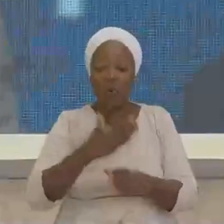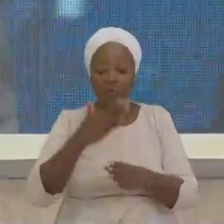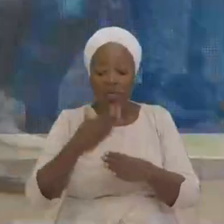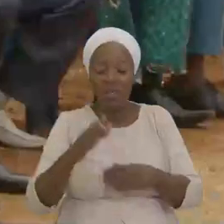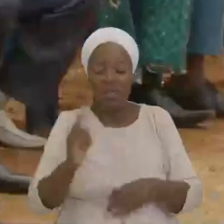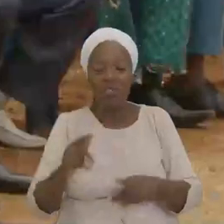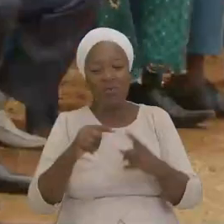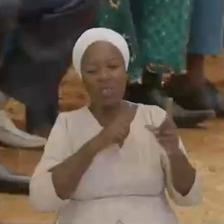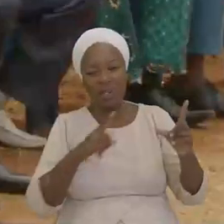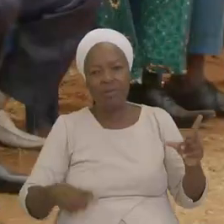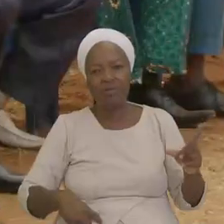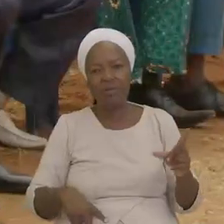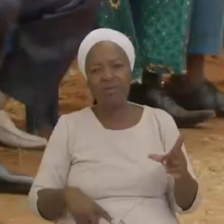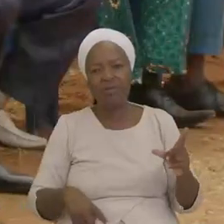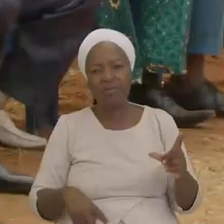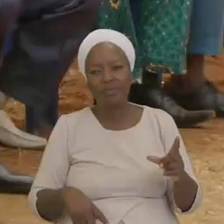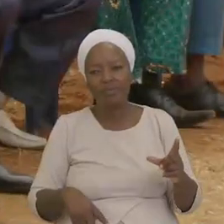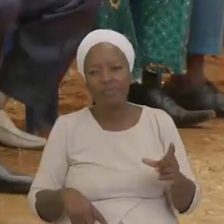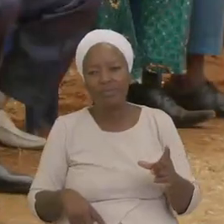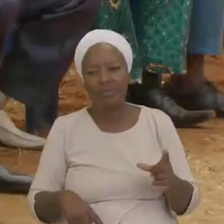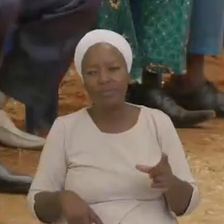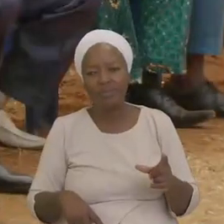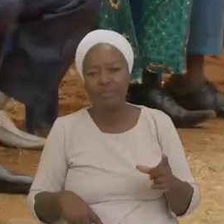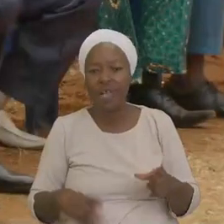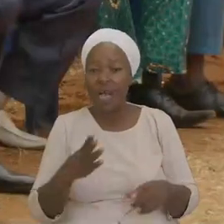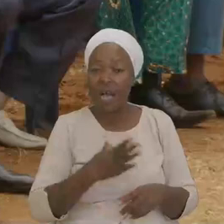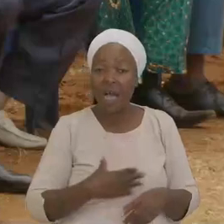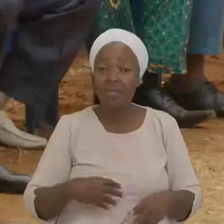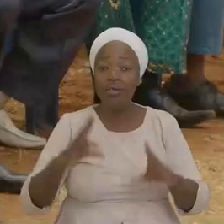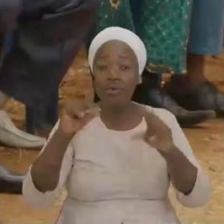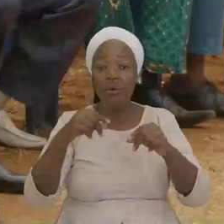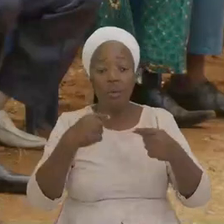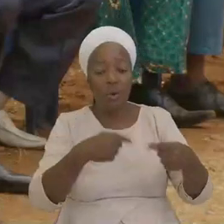Et je me donne sans réserve au Seigneur.